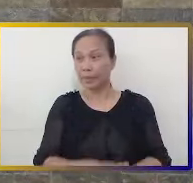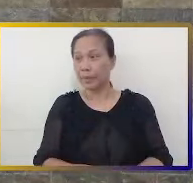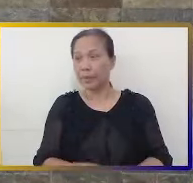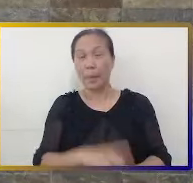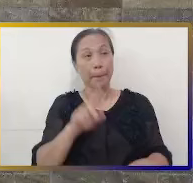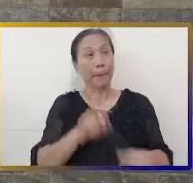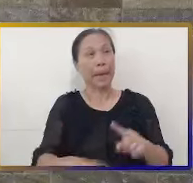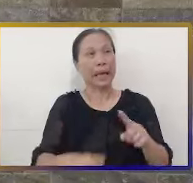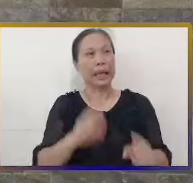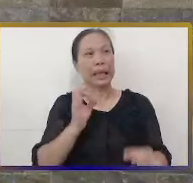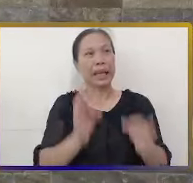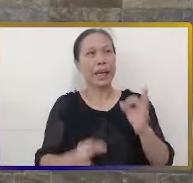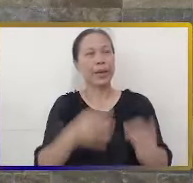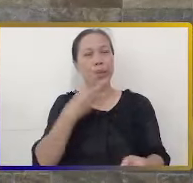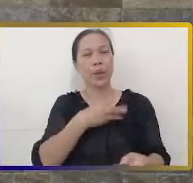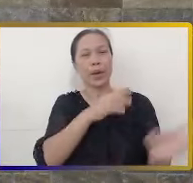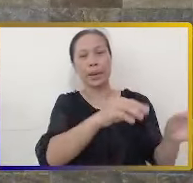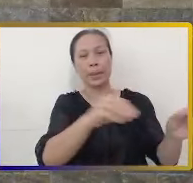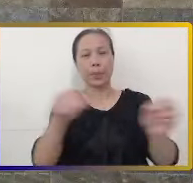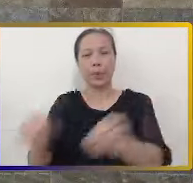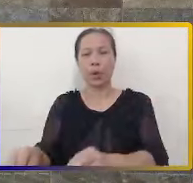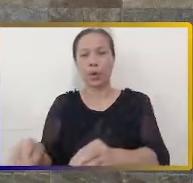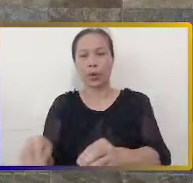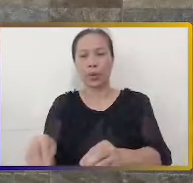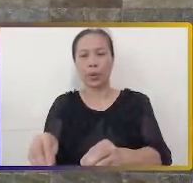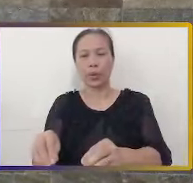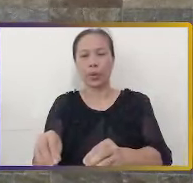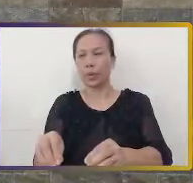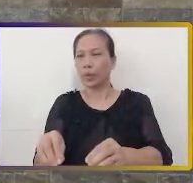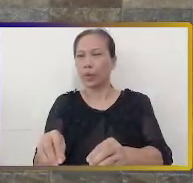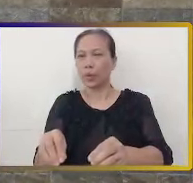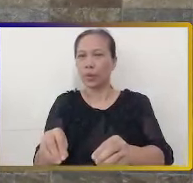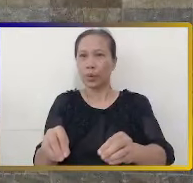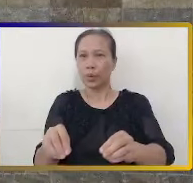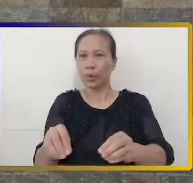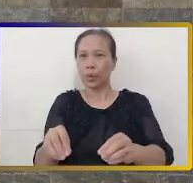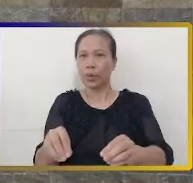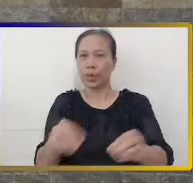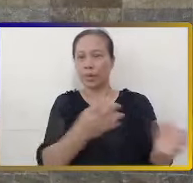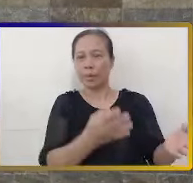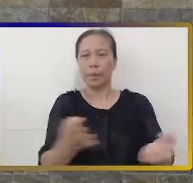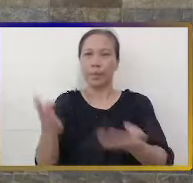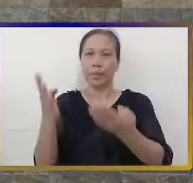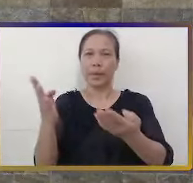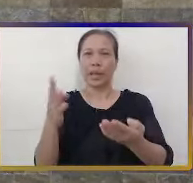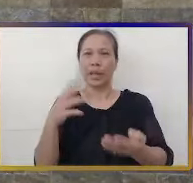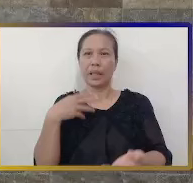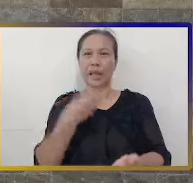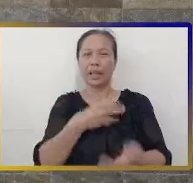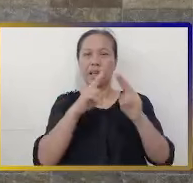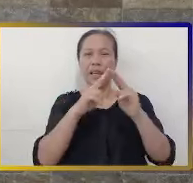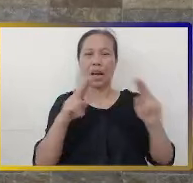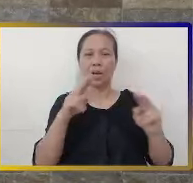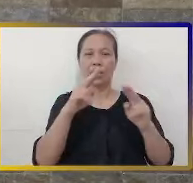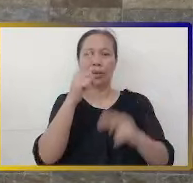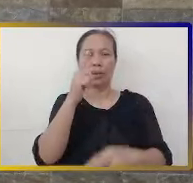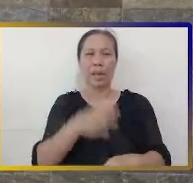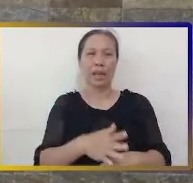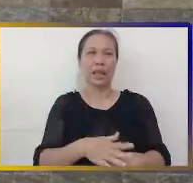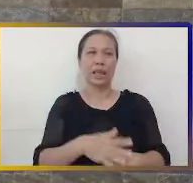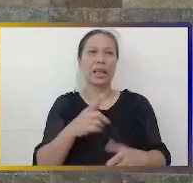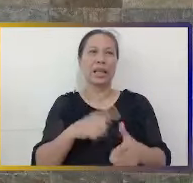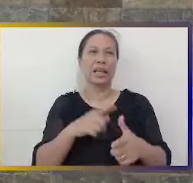inilagay natin ang ang sinasabi ng panginoon inagay dinilan natin sa house of God then